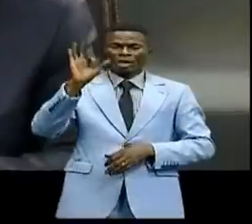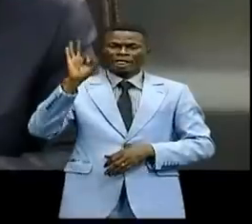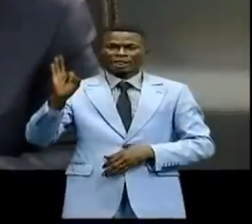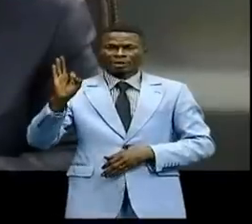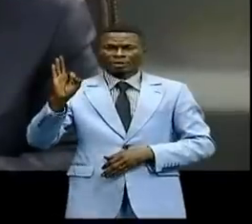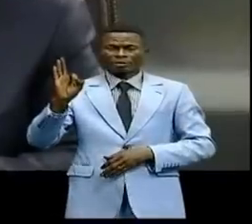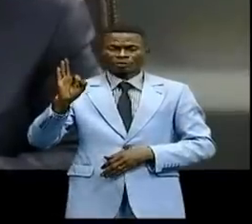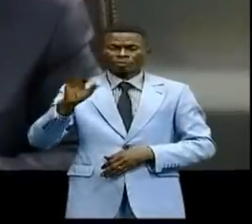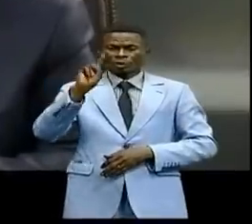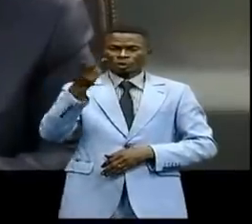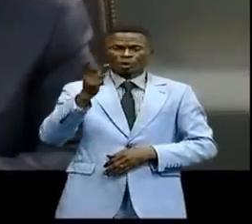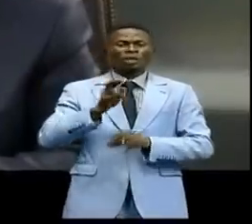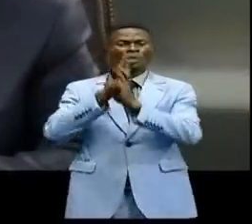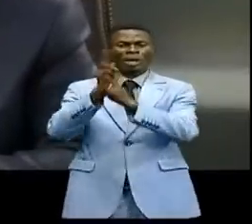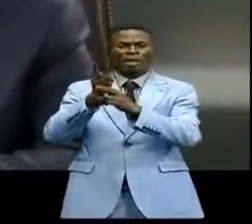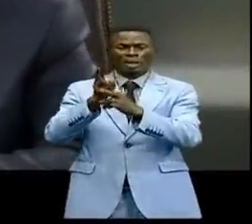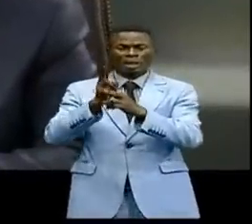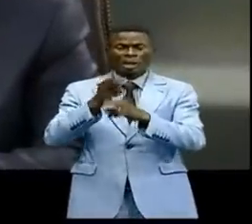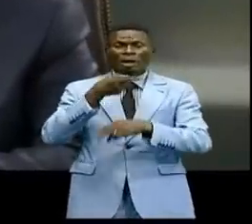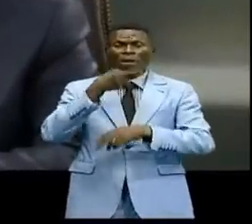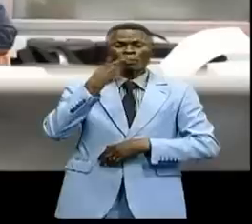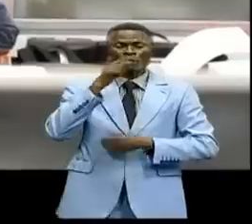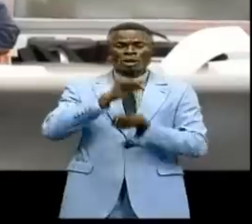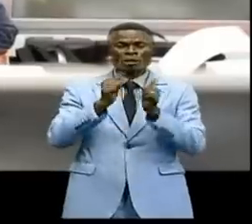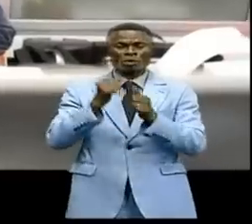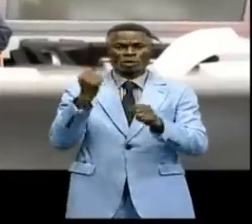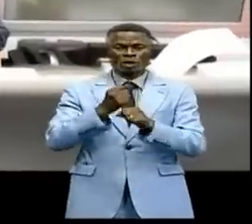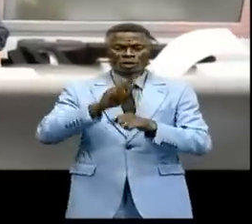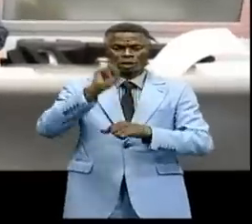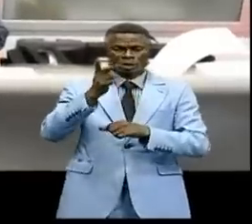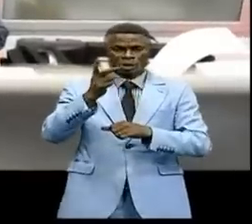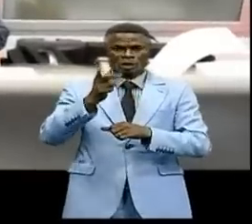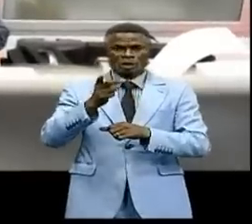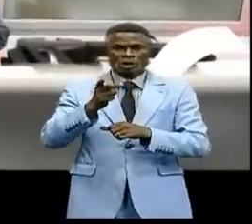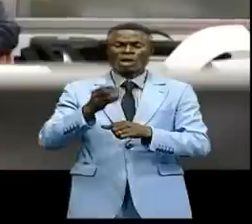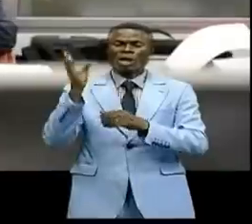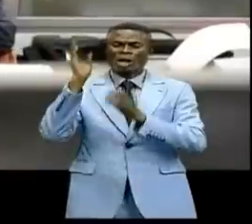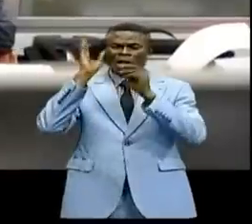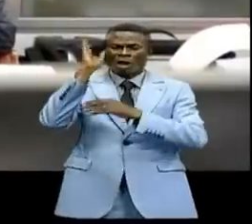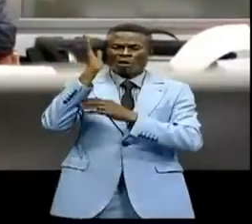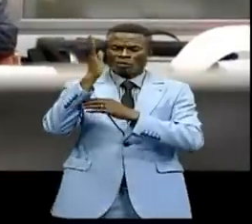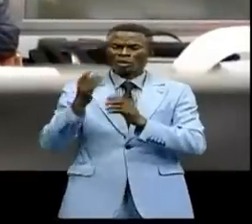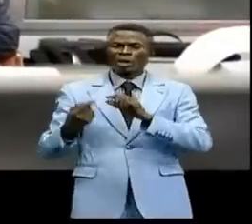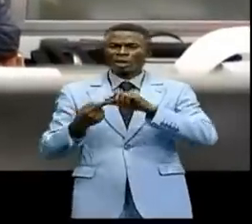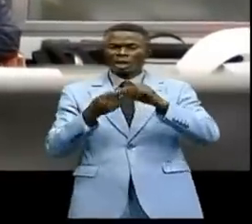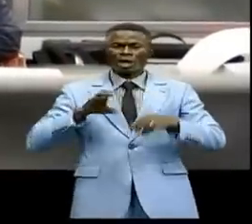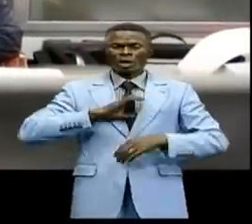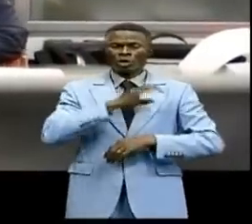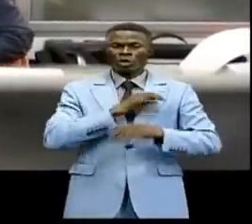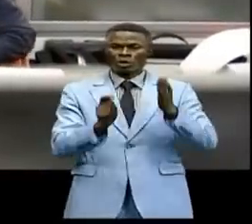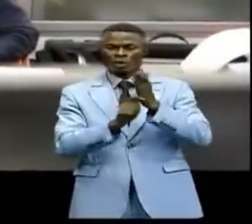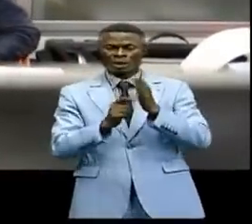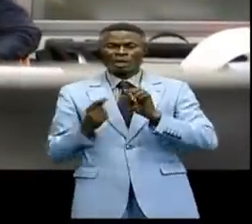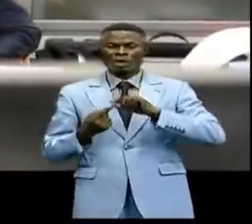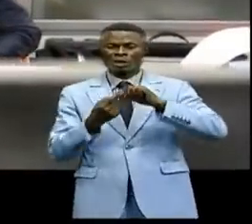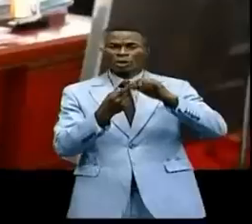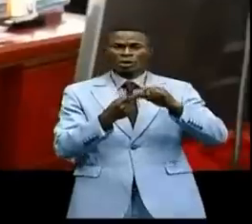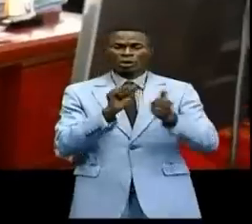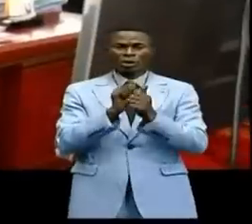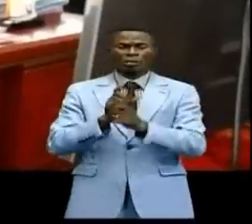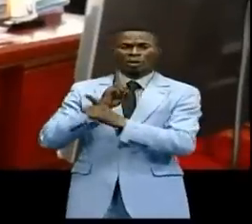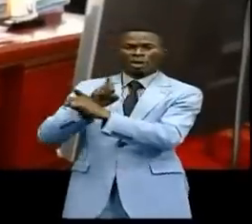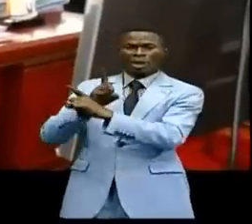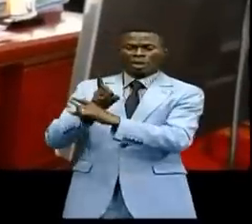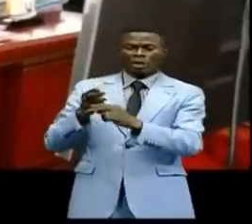Le second rapport a concerné les travaux de la deuxième session extraordinaire du comité technique spécialisé sur la